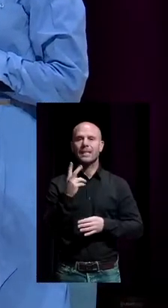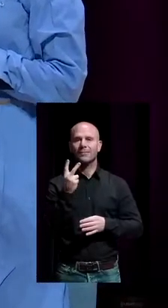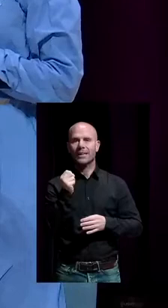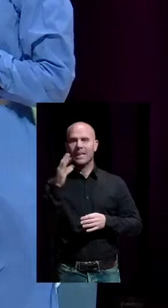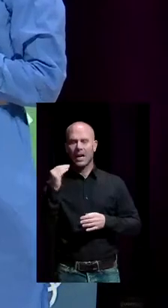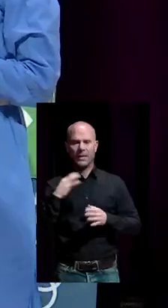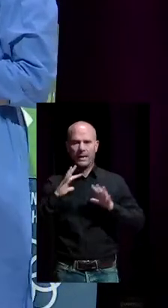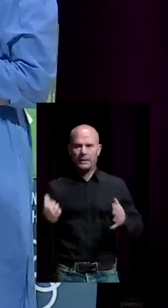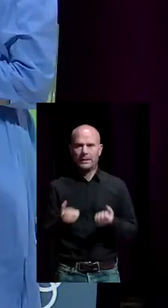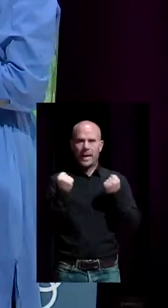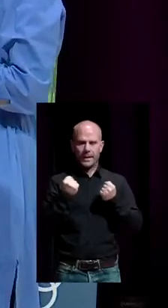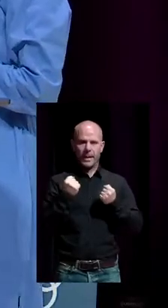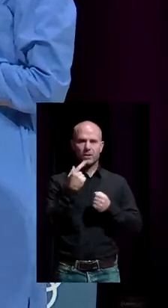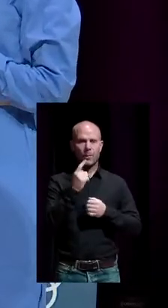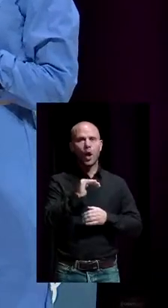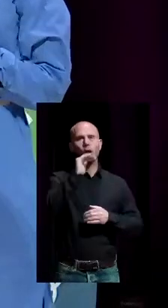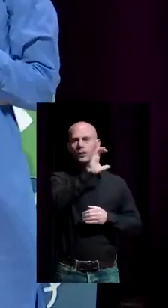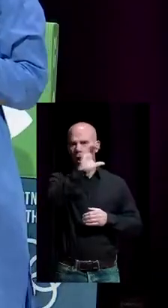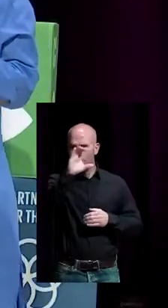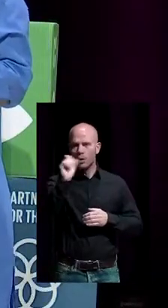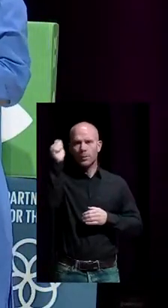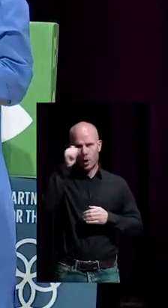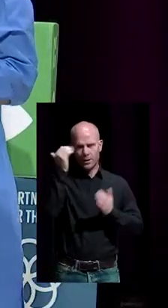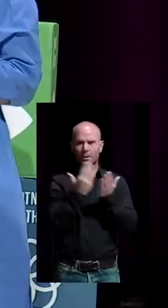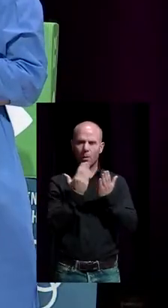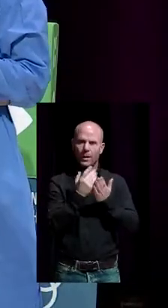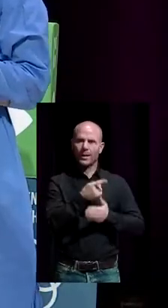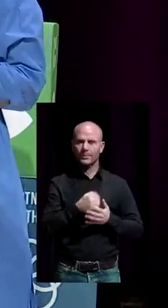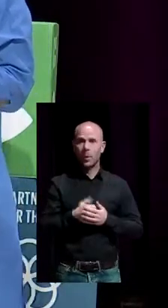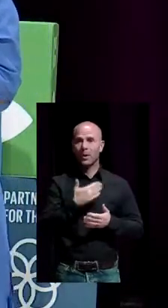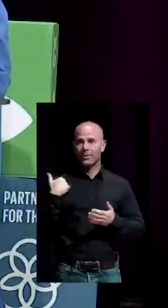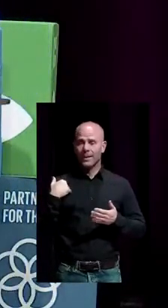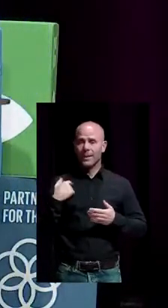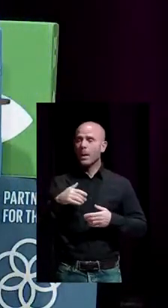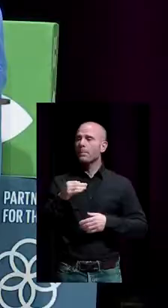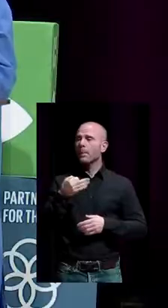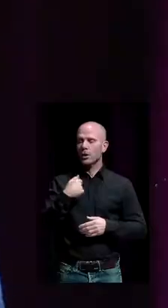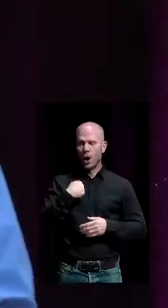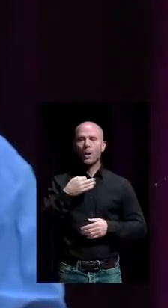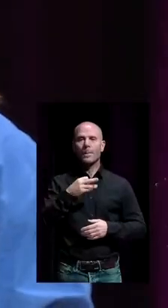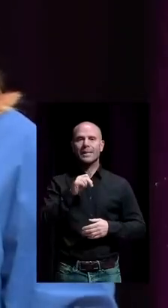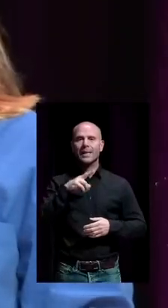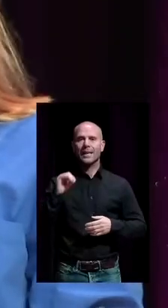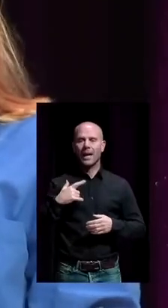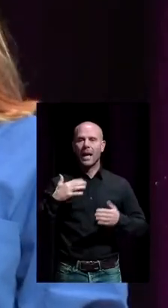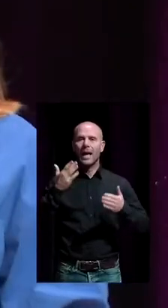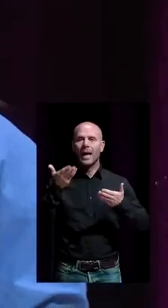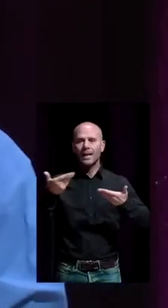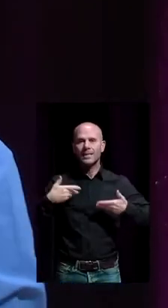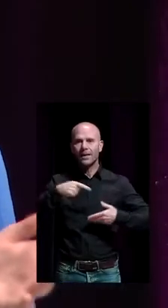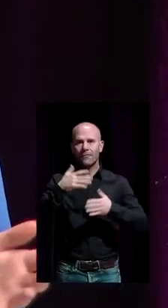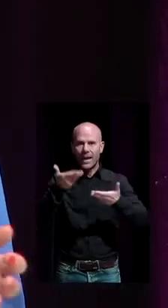gymnasiet. Och jag och Pernilla vill tillsammans hälsa er alla varmt och hjärtinnerligt välkomna till detta